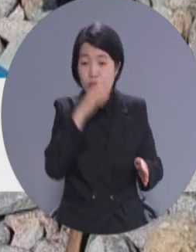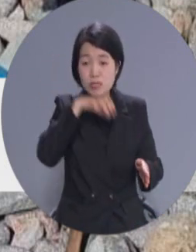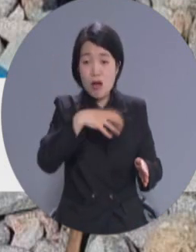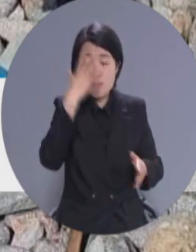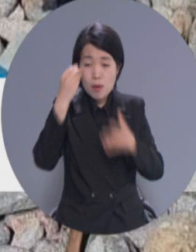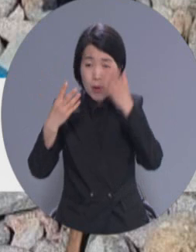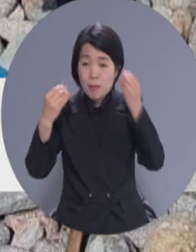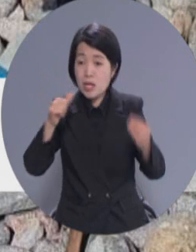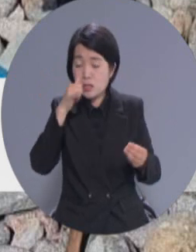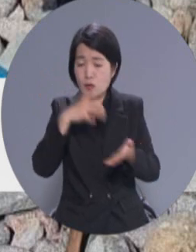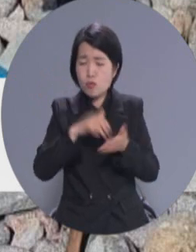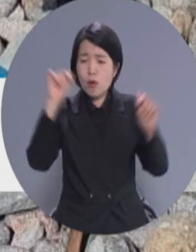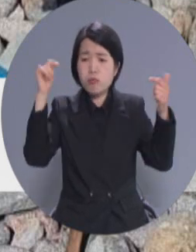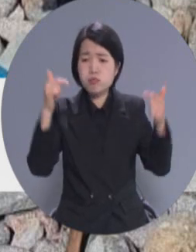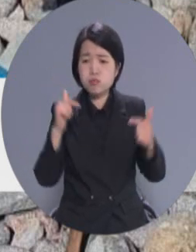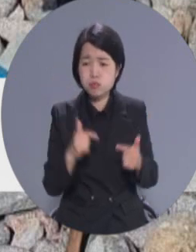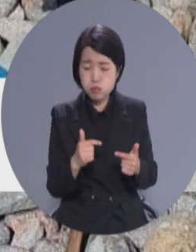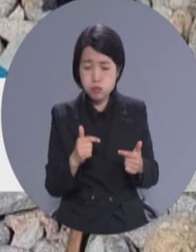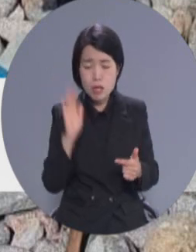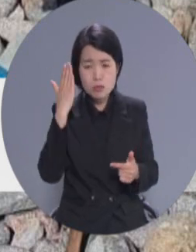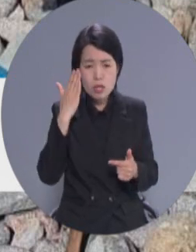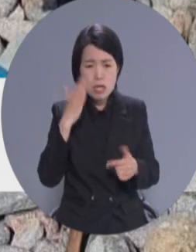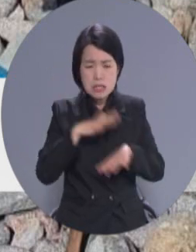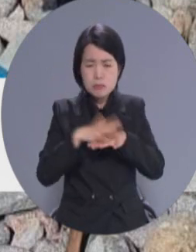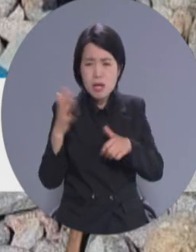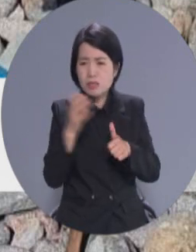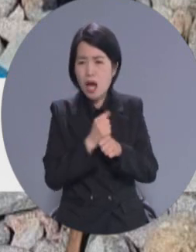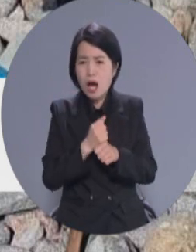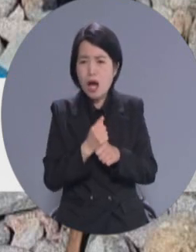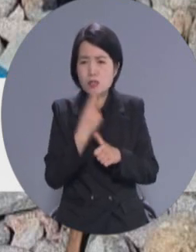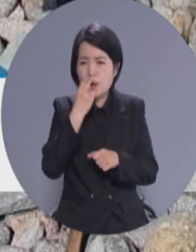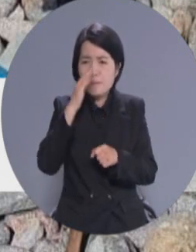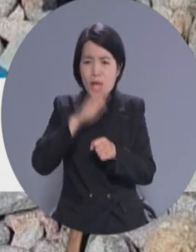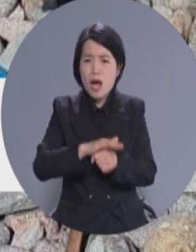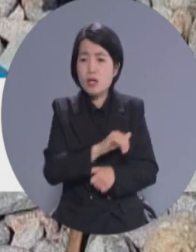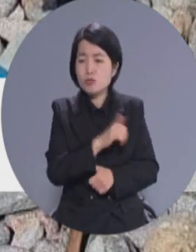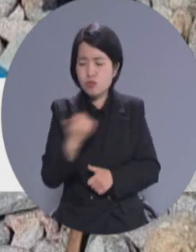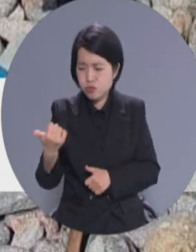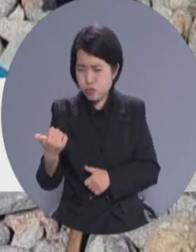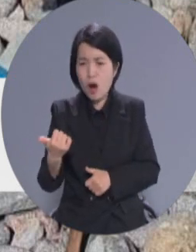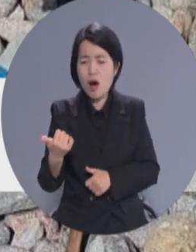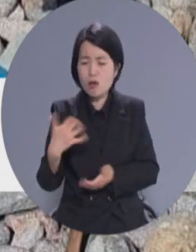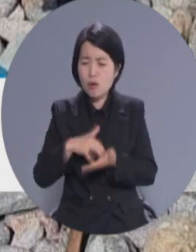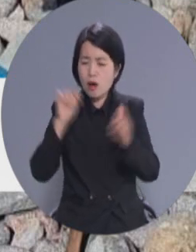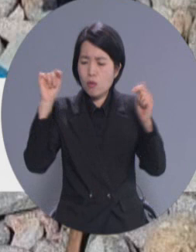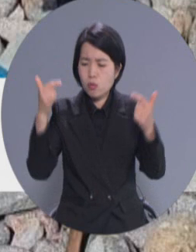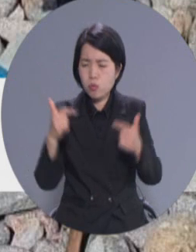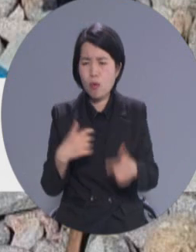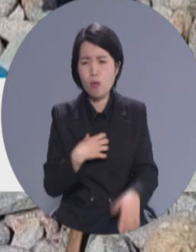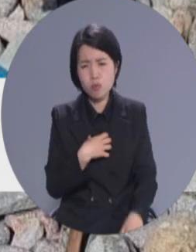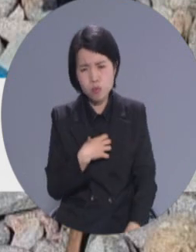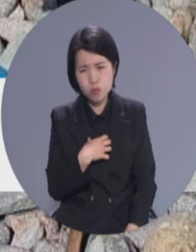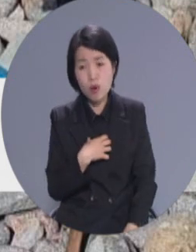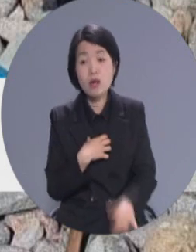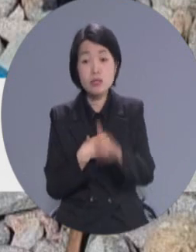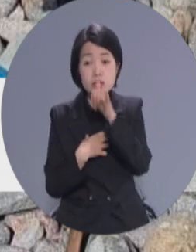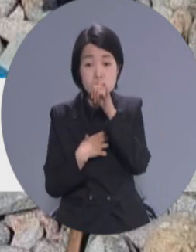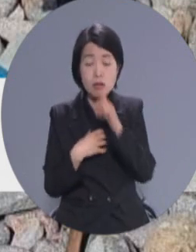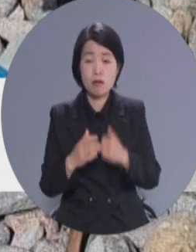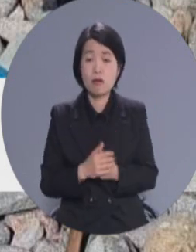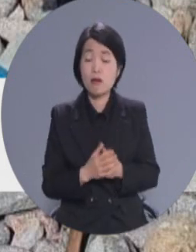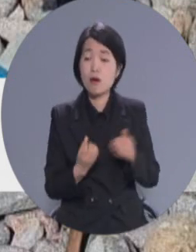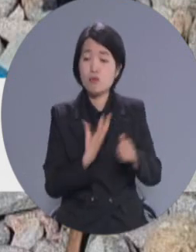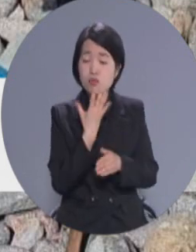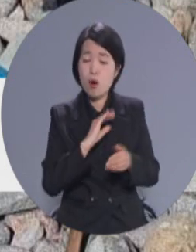멸종위기종인 상괭이가 최근 그물에 붙잡혀 질식사하는 경우가 많아 개체수 감소에 대한 우려가 나옵니다.